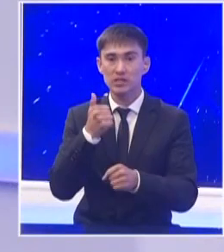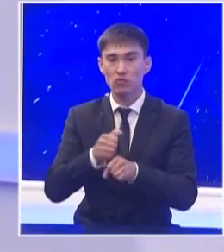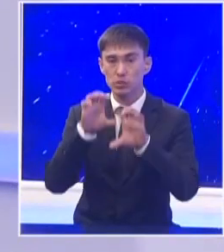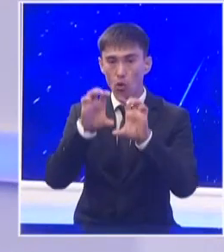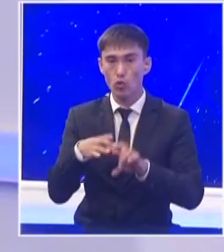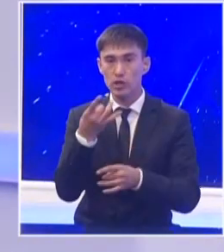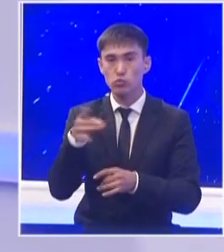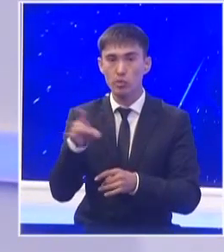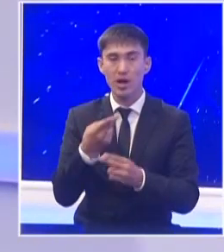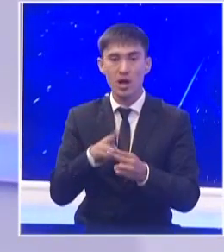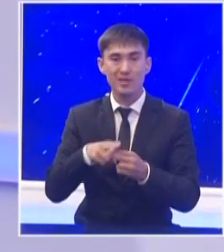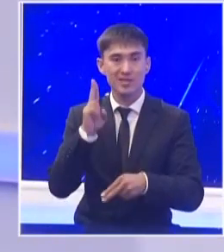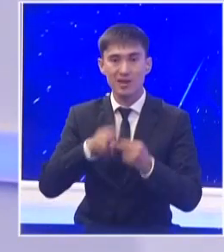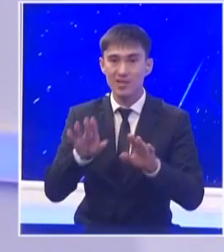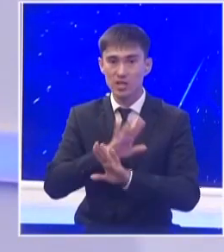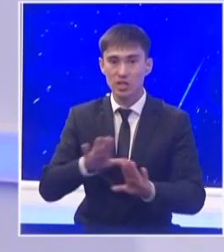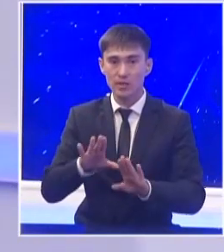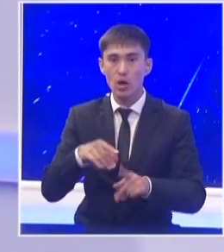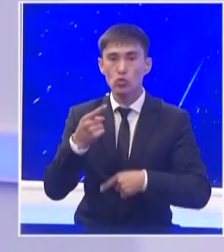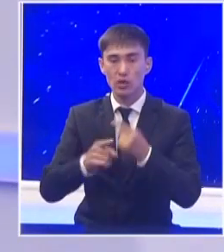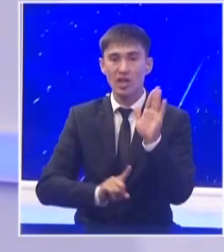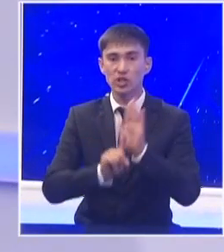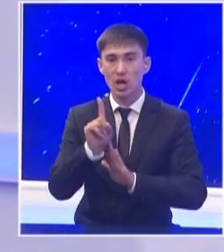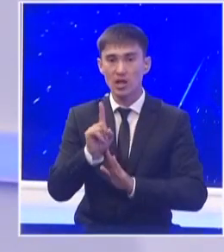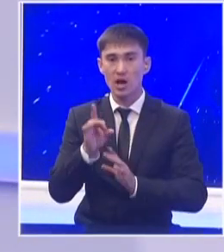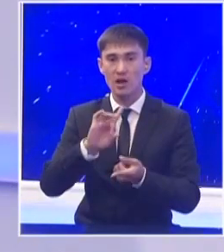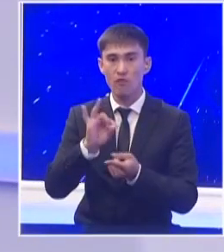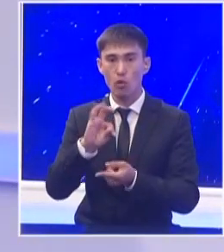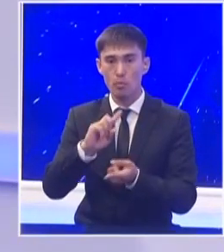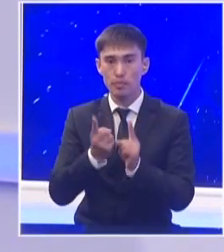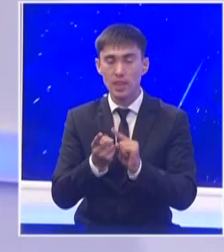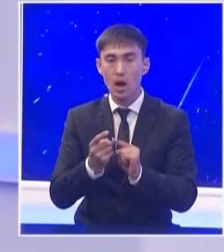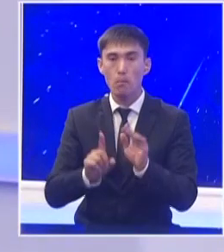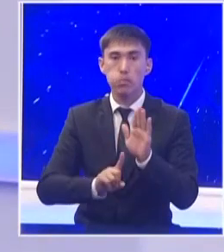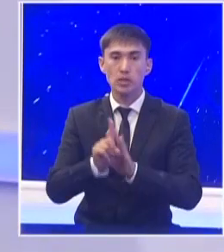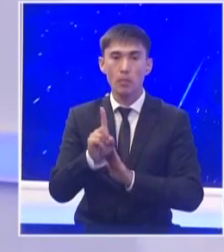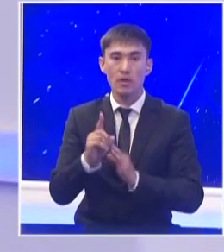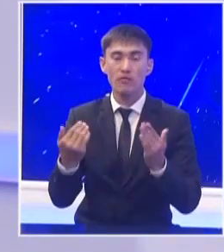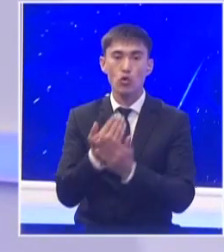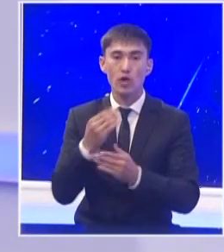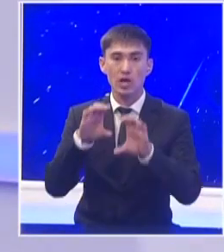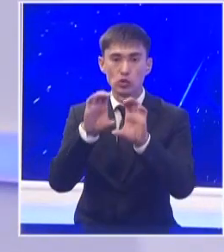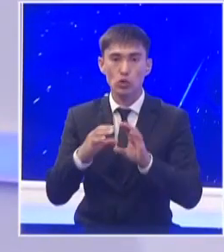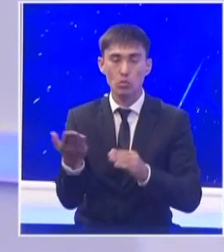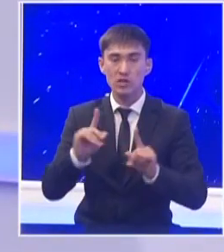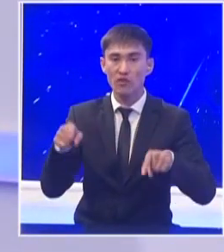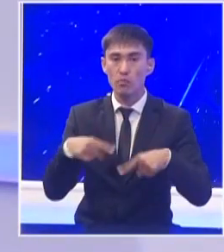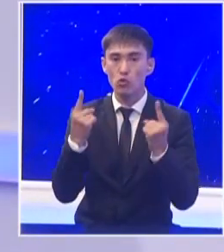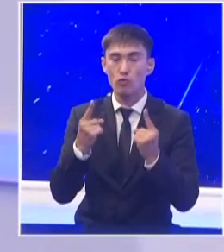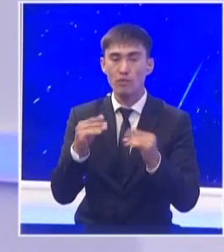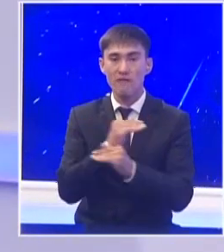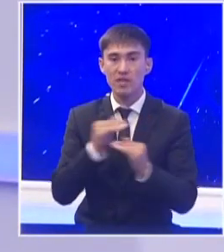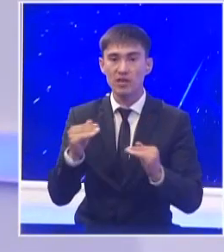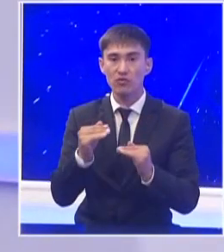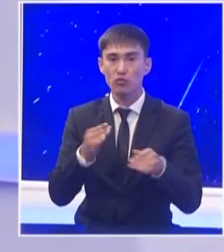основном законе республики – это не конечная стадия, а только начало реформ. На базе обновленной конституции мы сформируем более